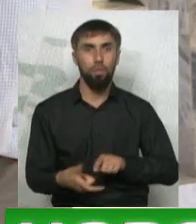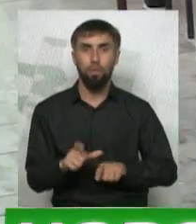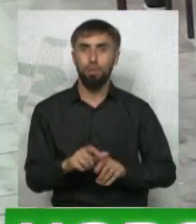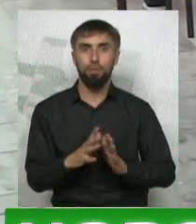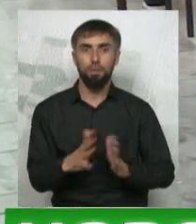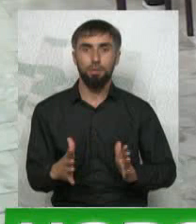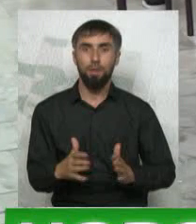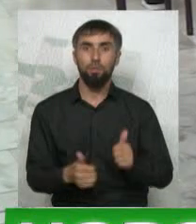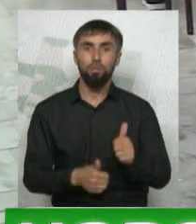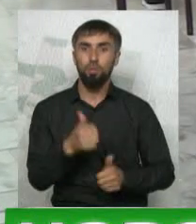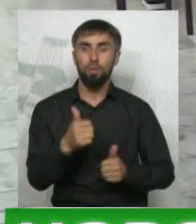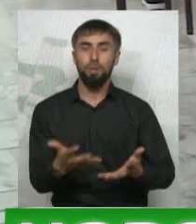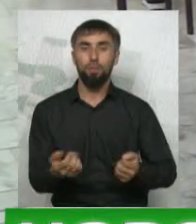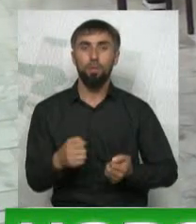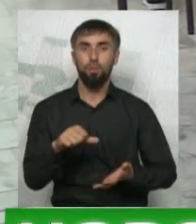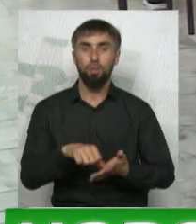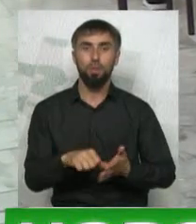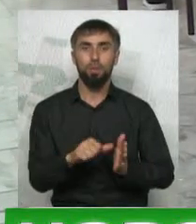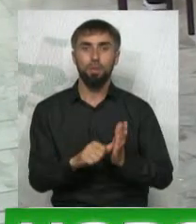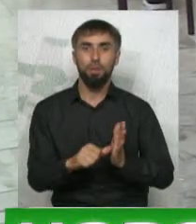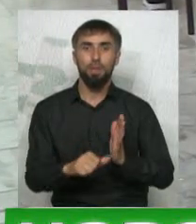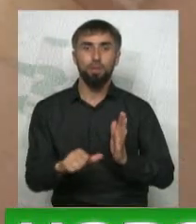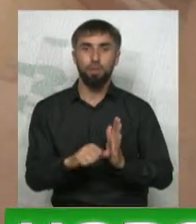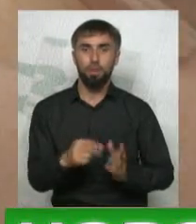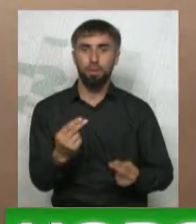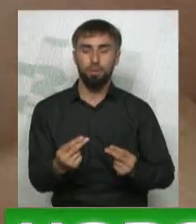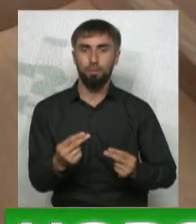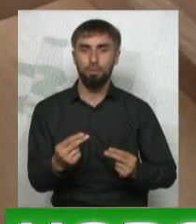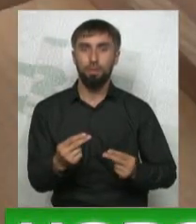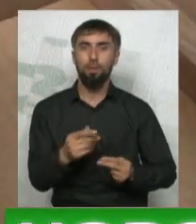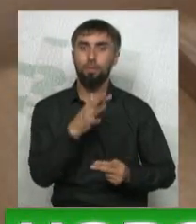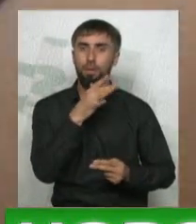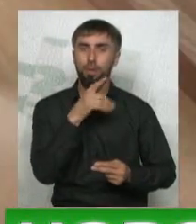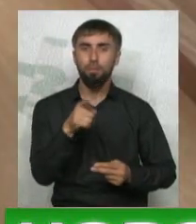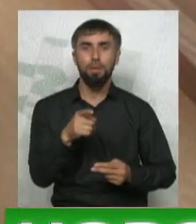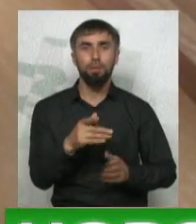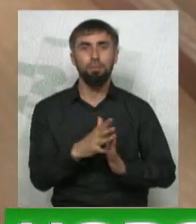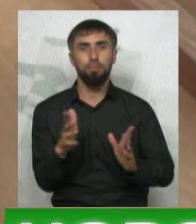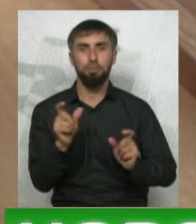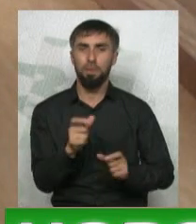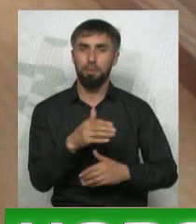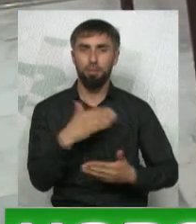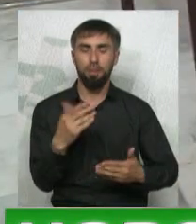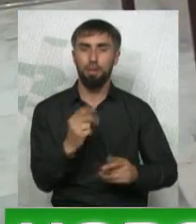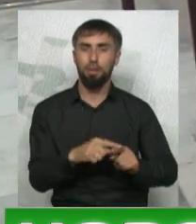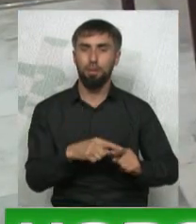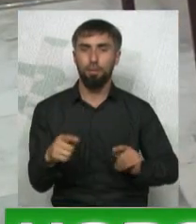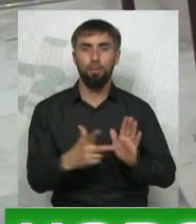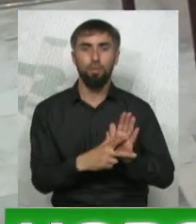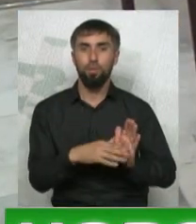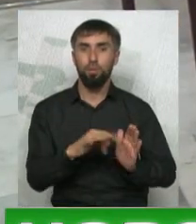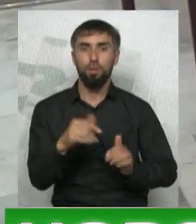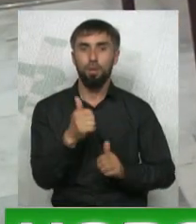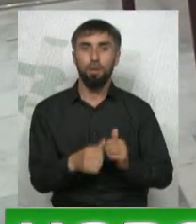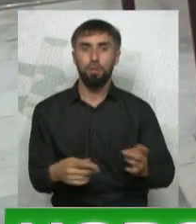большая. В турнире принимают участие 66 игроков. Возрастных ограничений нет. На протяжении 8 туров